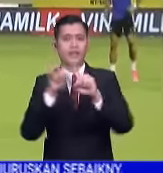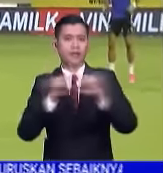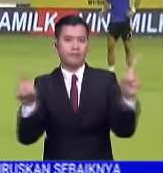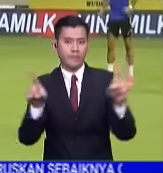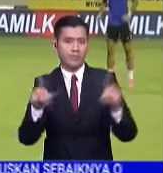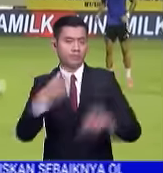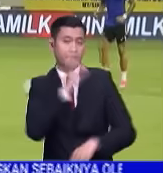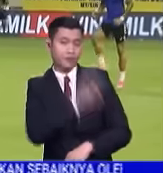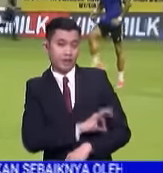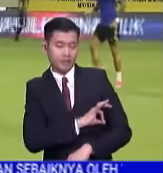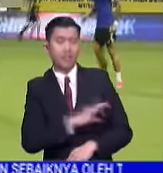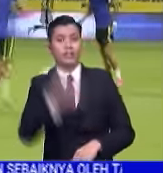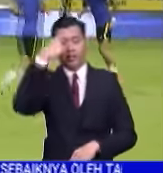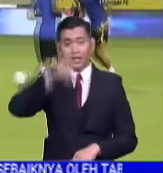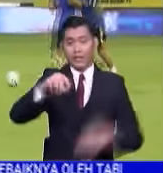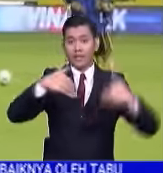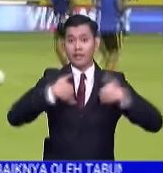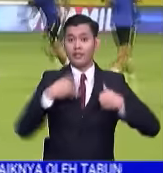gol.